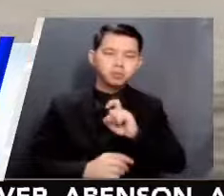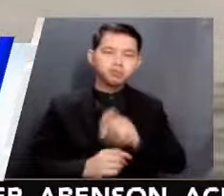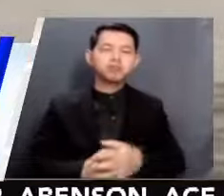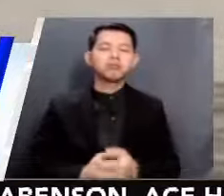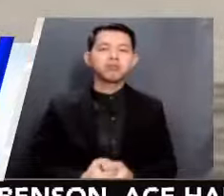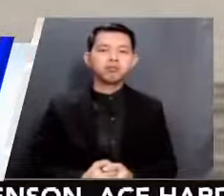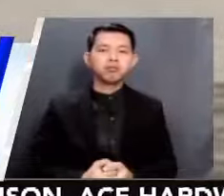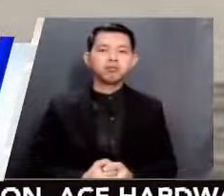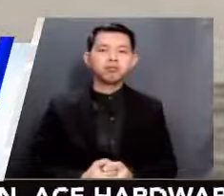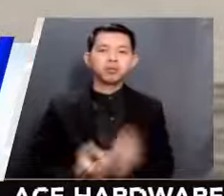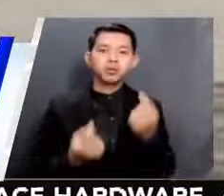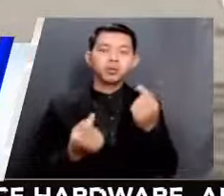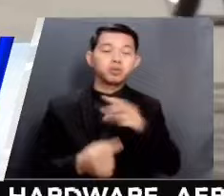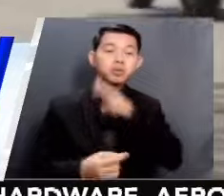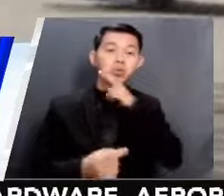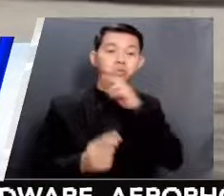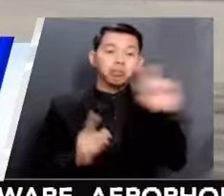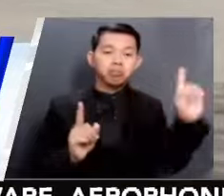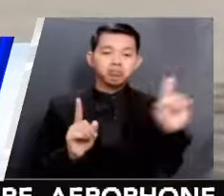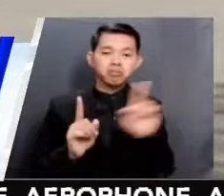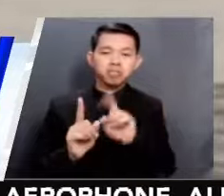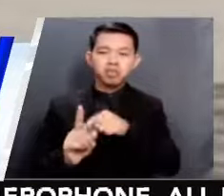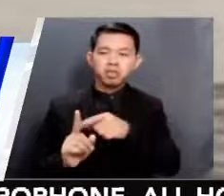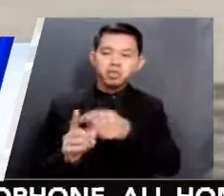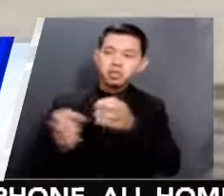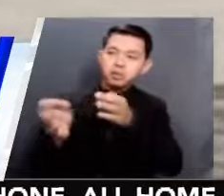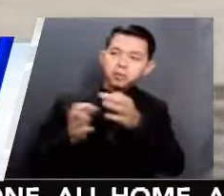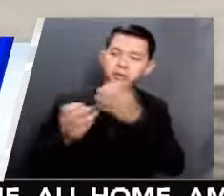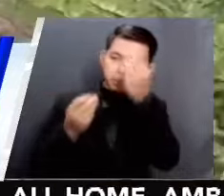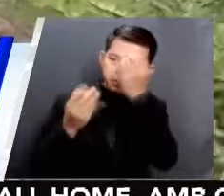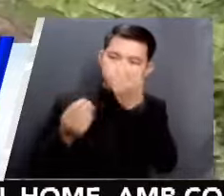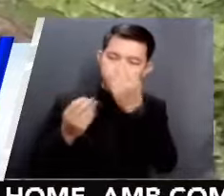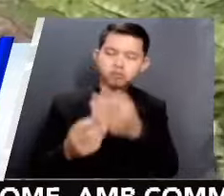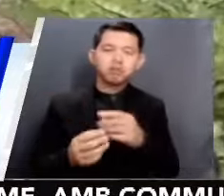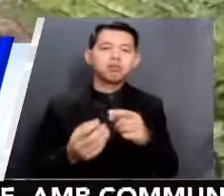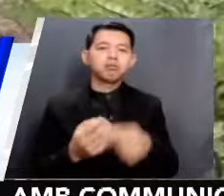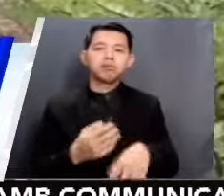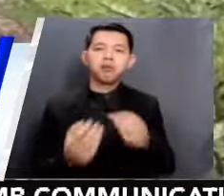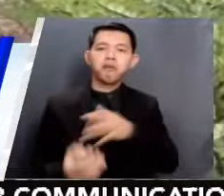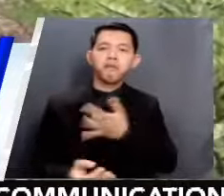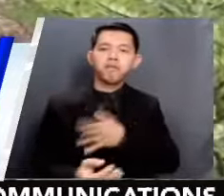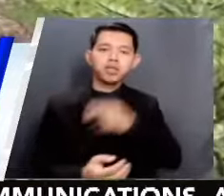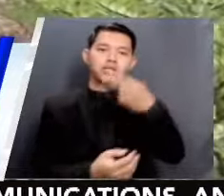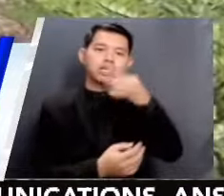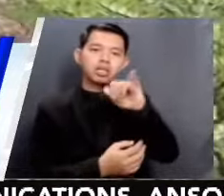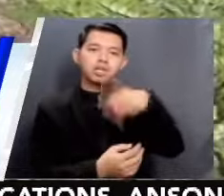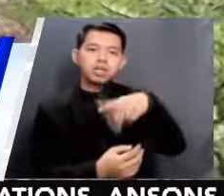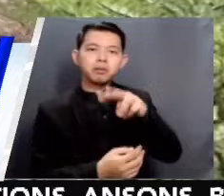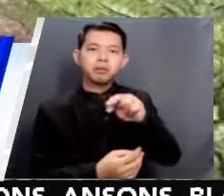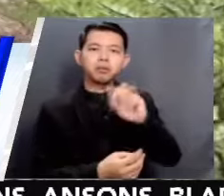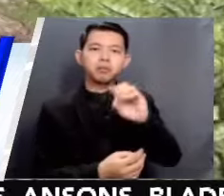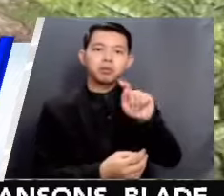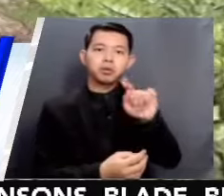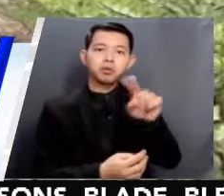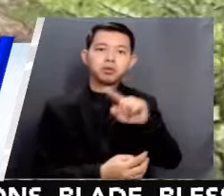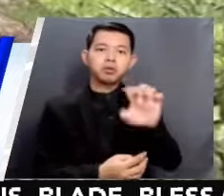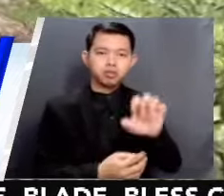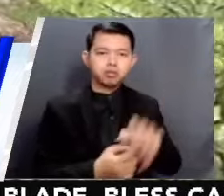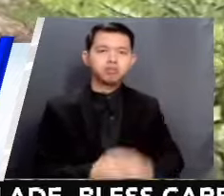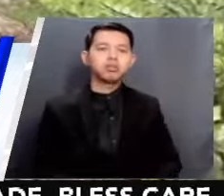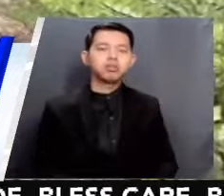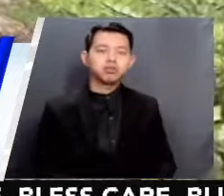mabilisan naniwala sa mga pinagsasabi ng sospek o parang na-hypnotize. Mula sa downtown, sumamaro ang babaeng sospek at tatlong kasamahan niya sa bahay ng